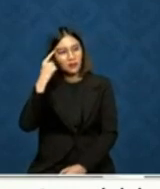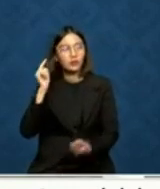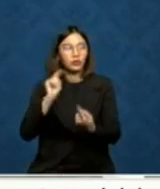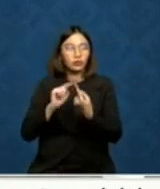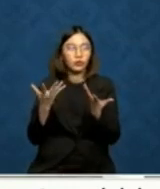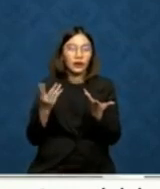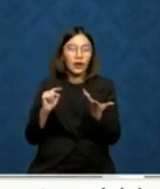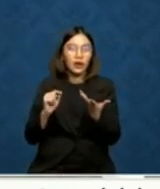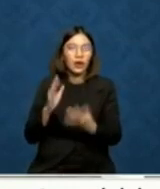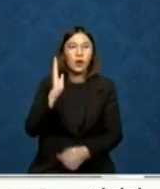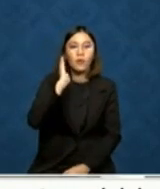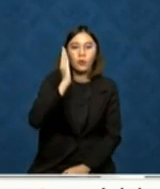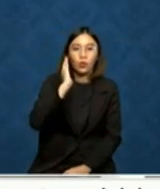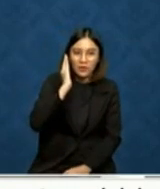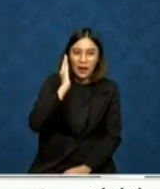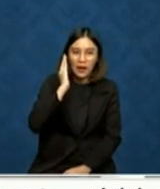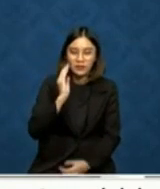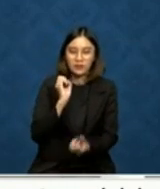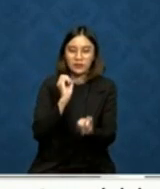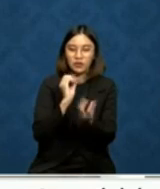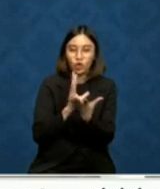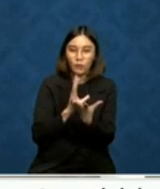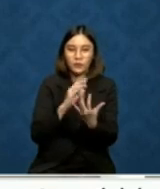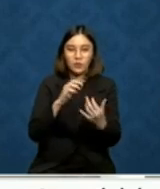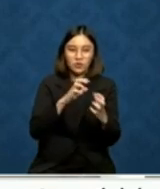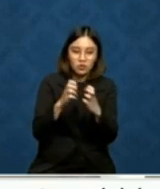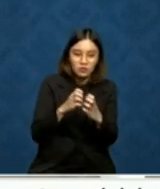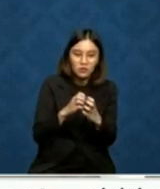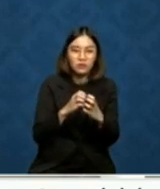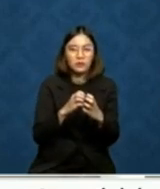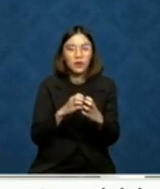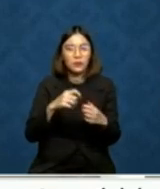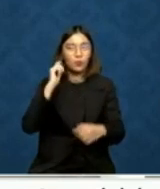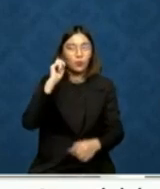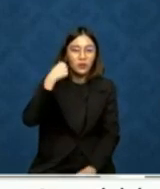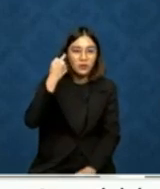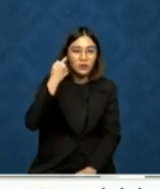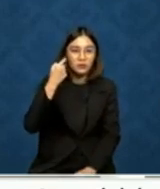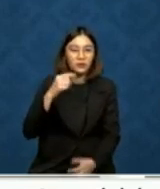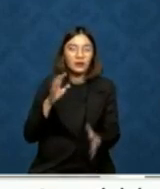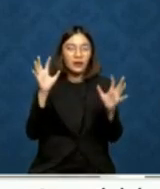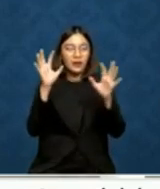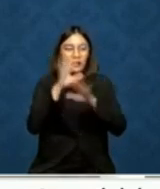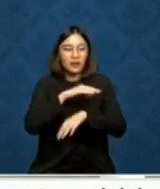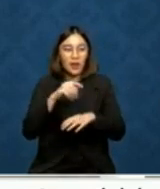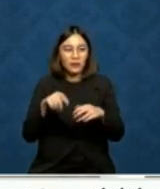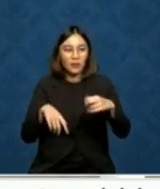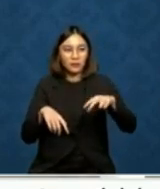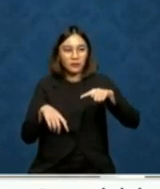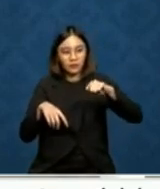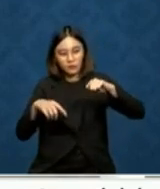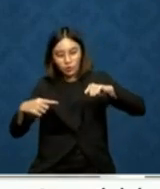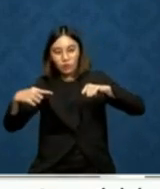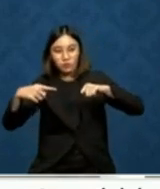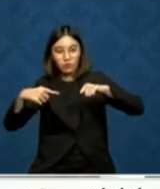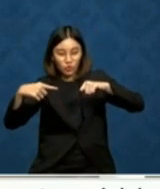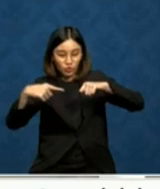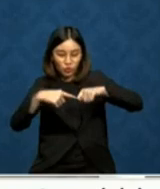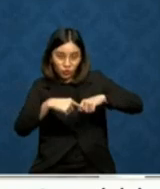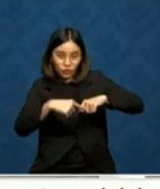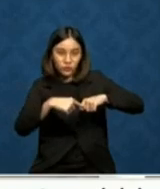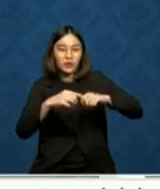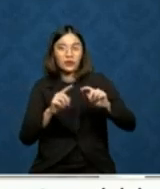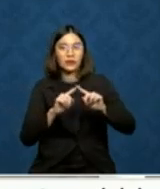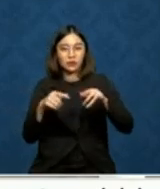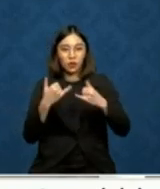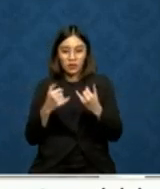ของชายกระทำต่อหญิงนะคะหรือลึงที่ล่วงล้ำโยนีค่ะแต่วันนี้นิยาม